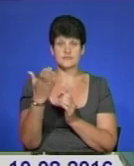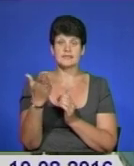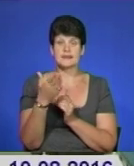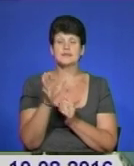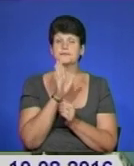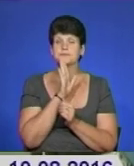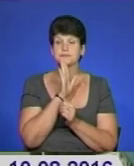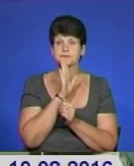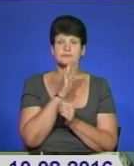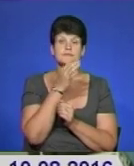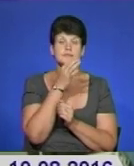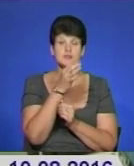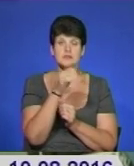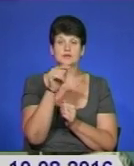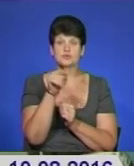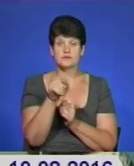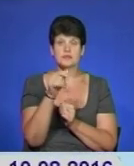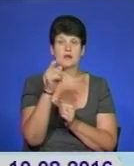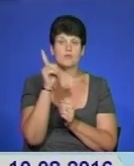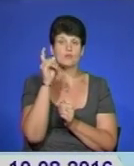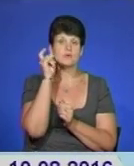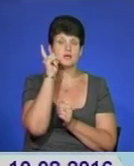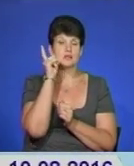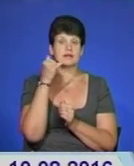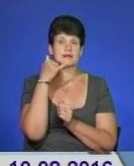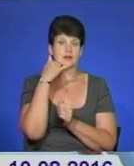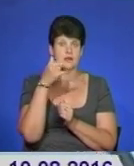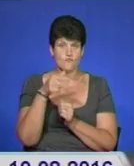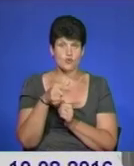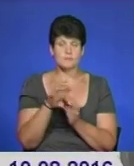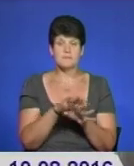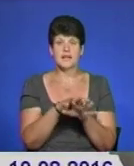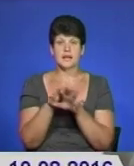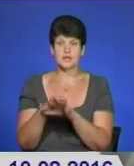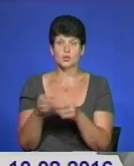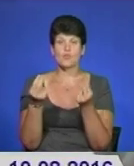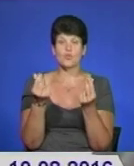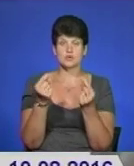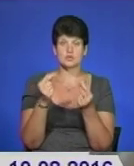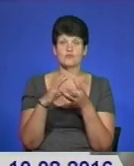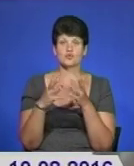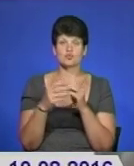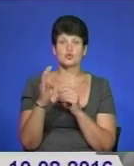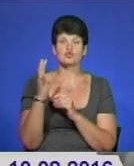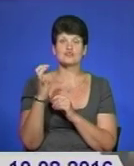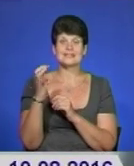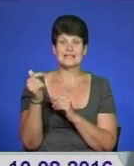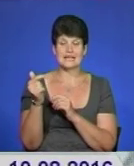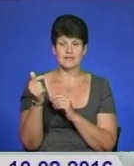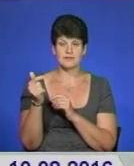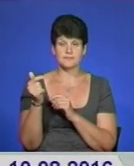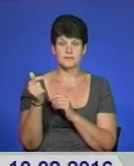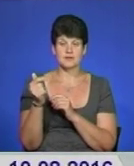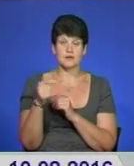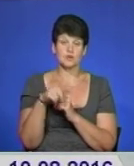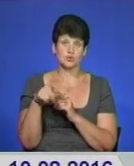громадянка повідомила йому, що він на мобільний телефон, на який він телефонував, перекинув грошові кошти в сумі 400 гривень. Зазвичай